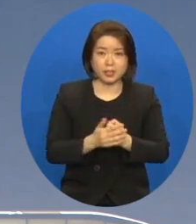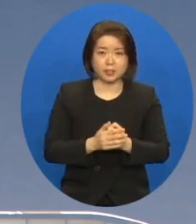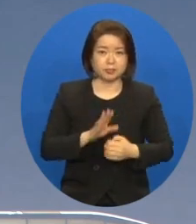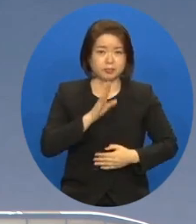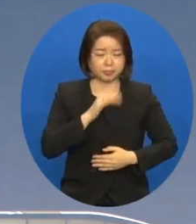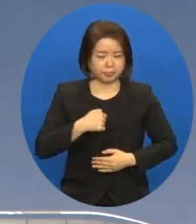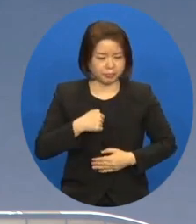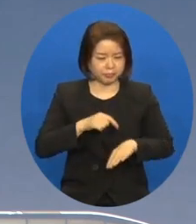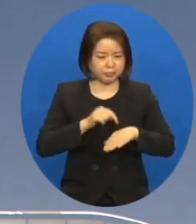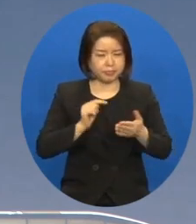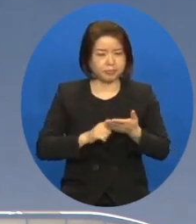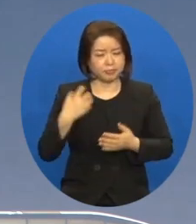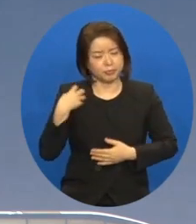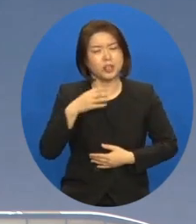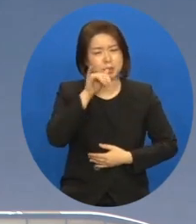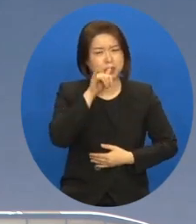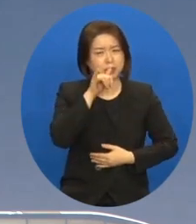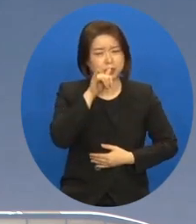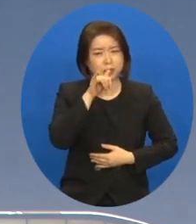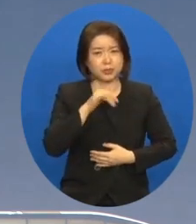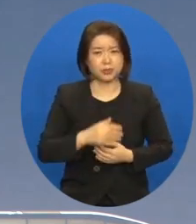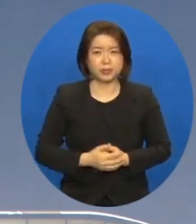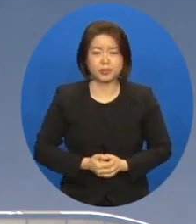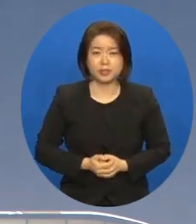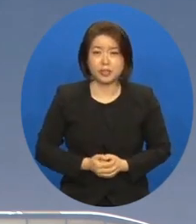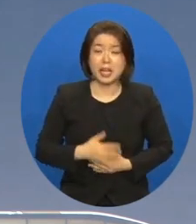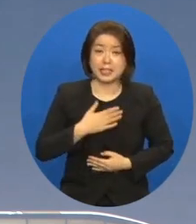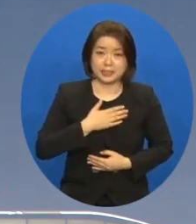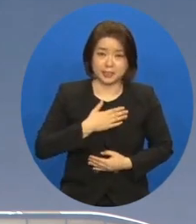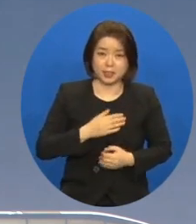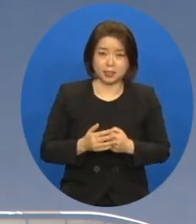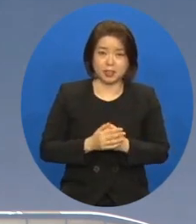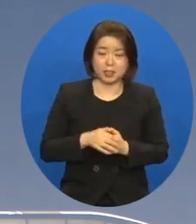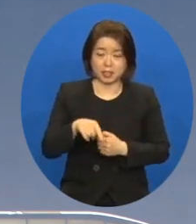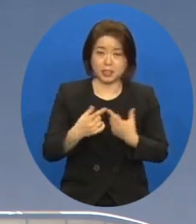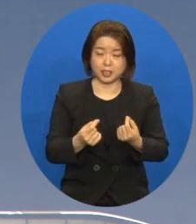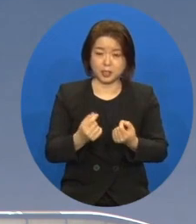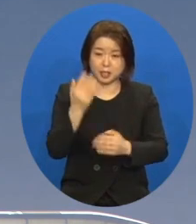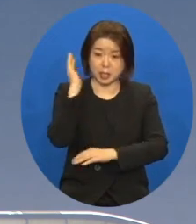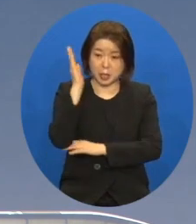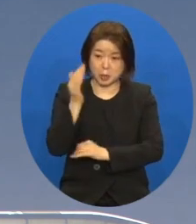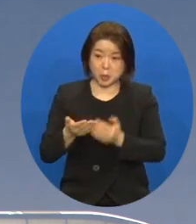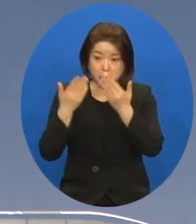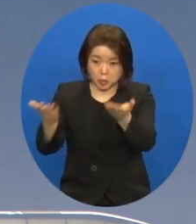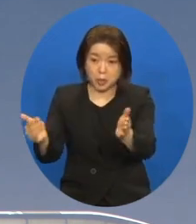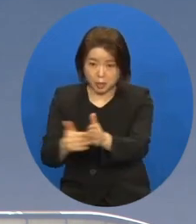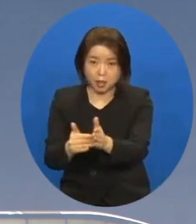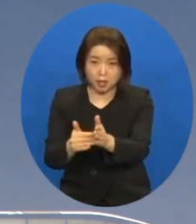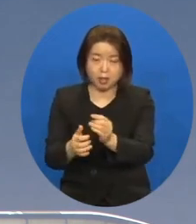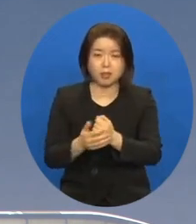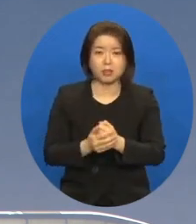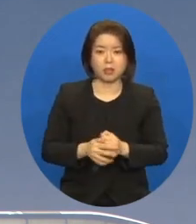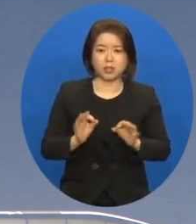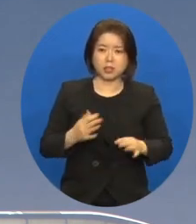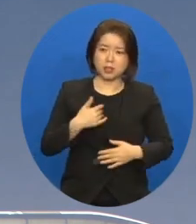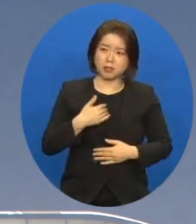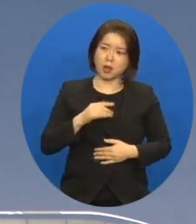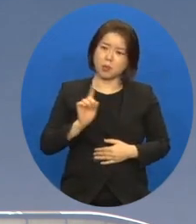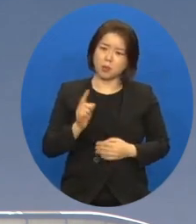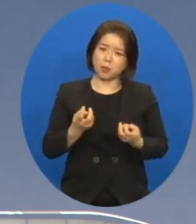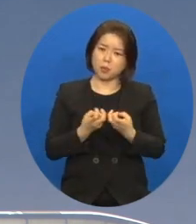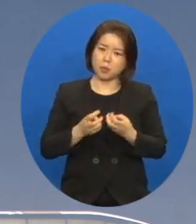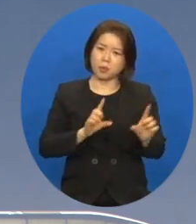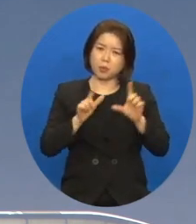그런 마음의 부담이 있더라고요. 제가 이렇게 설교를 했는데 이제 내가 어떻게 살아야